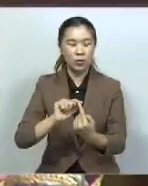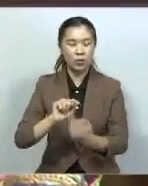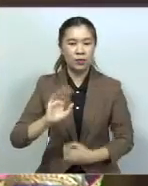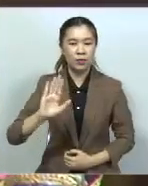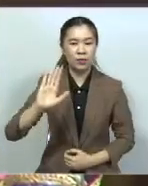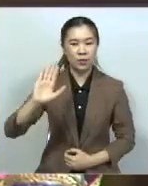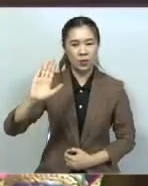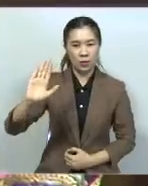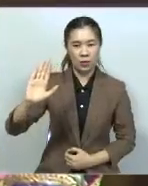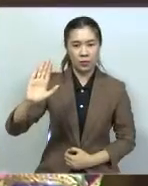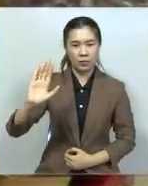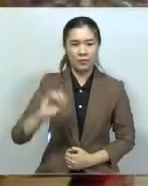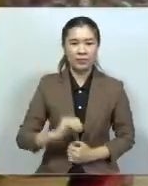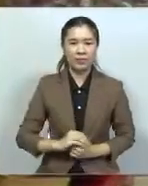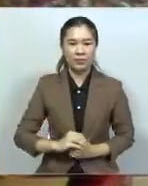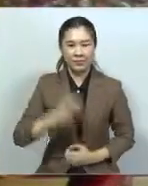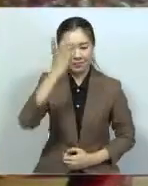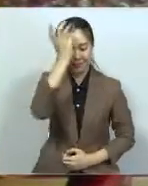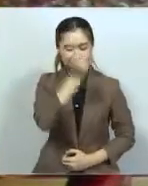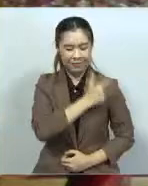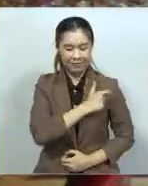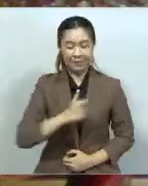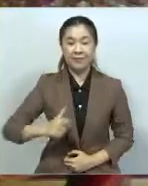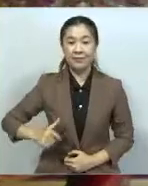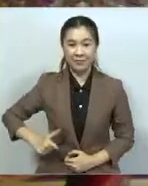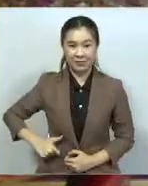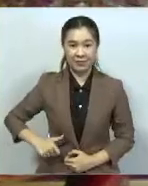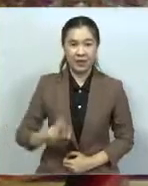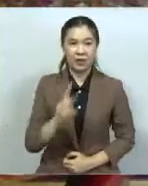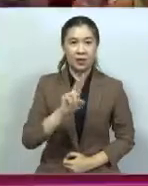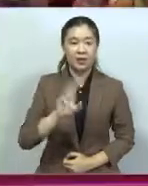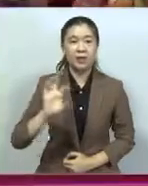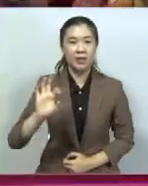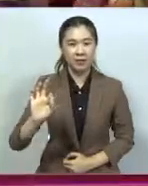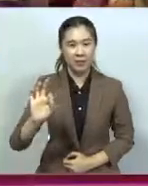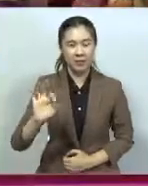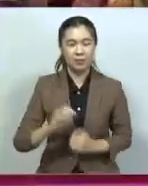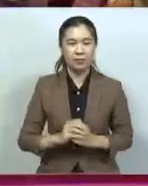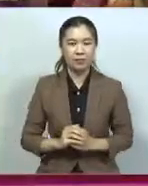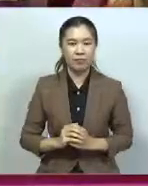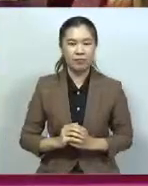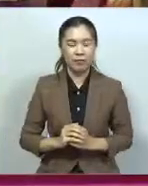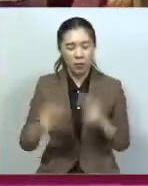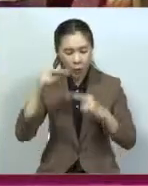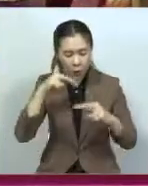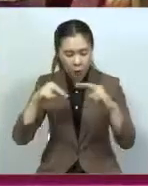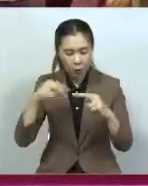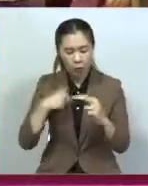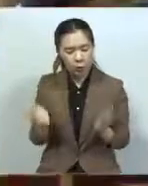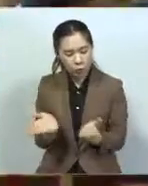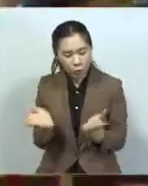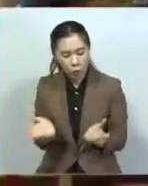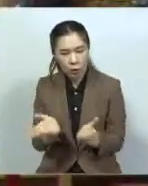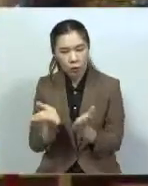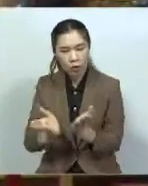ใหญ่หาที่สุดมิได้ของสมเด็จพระนางเจ้าสิริกิติ์พระบรมราชินีนาถในรัชกาลที่9ทรงอนุรักษ์ส่งเสริมฟื้น